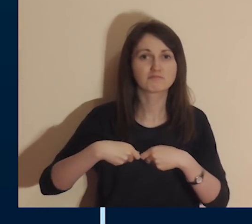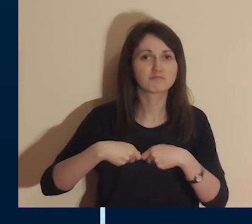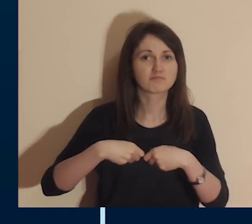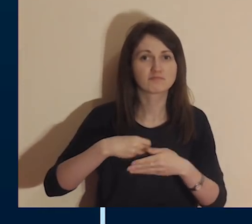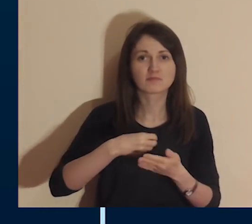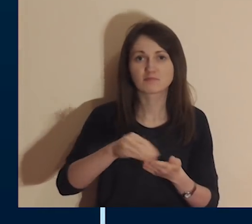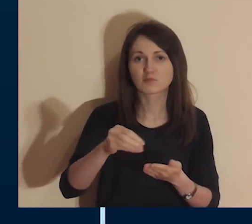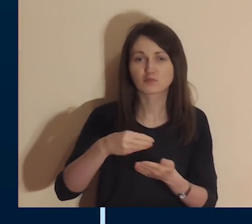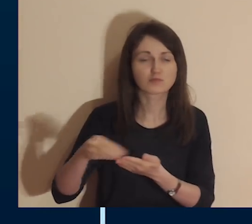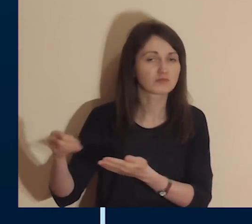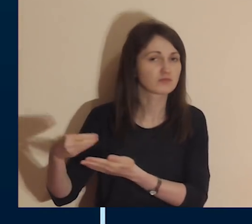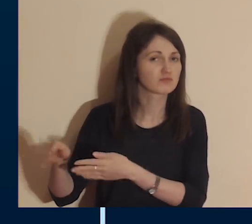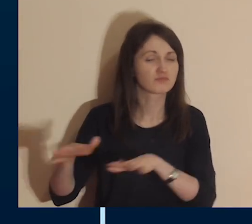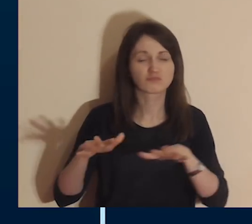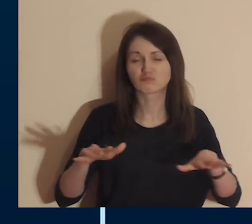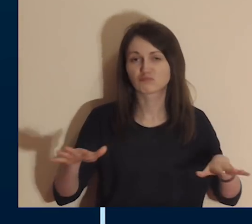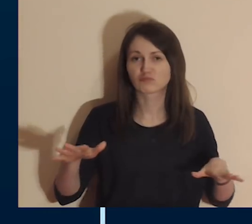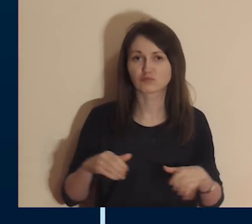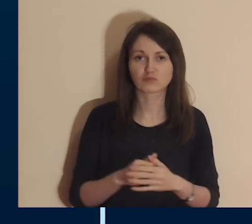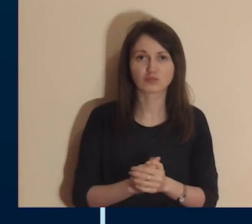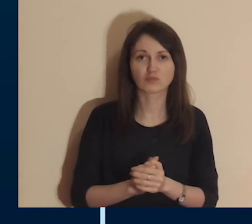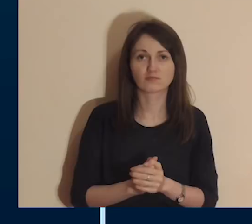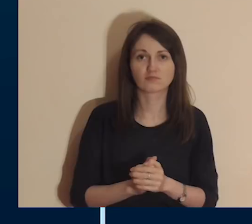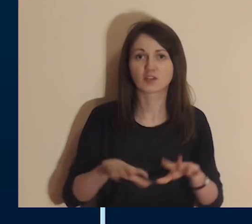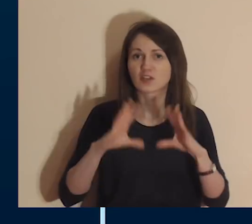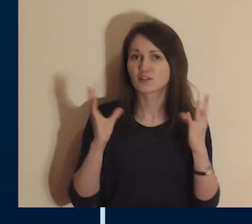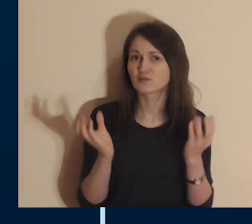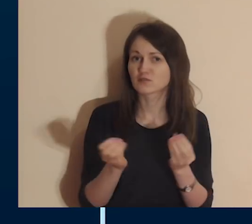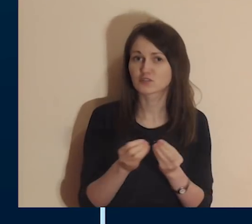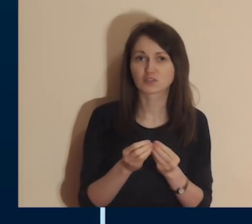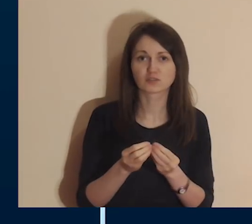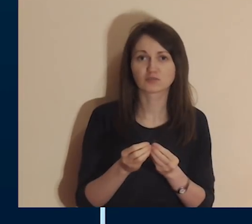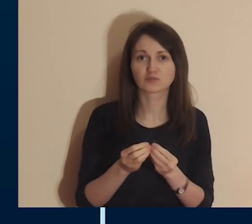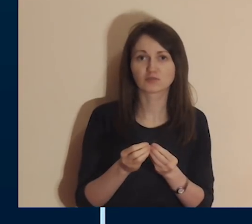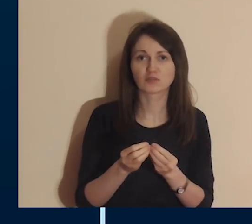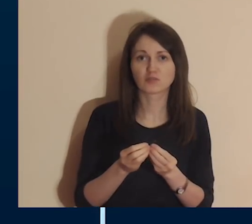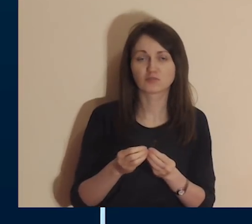własność, żyjąc rozrzutnie. A gdy wszystko wydał,